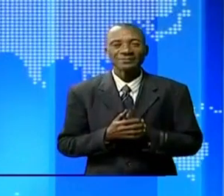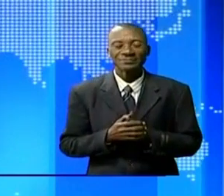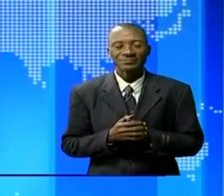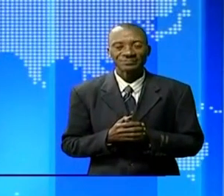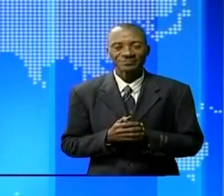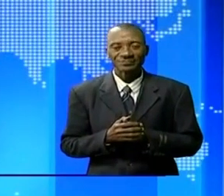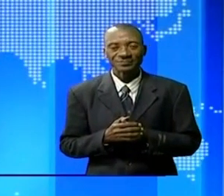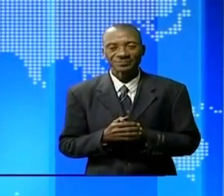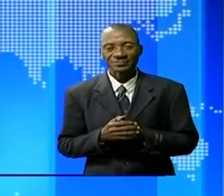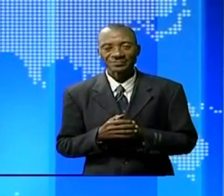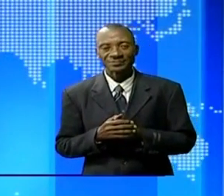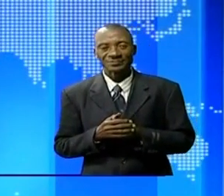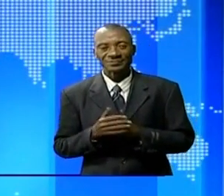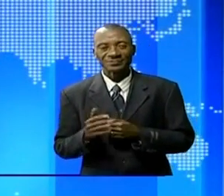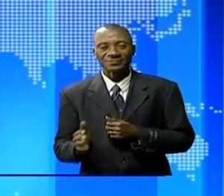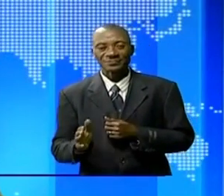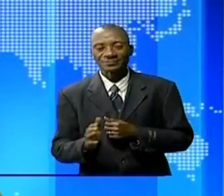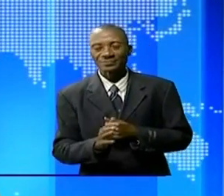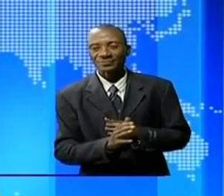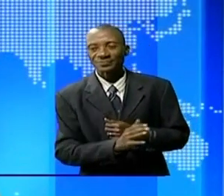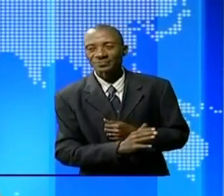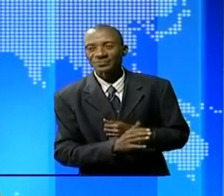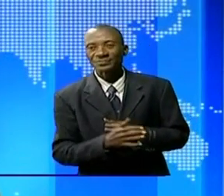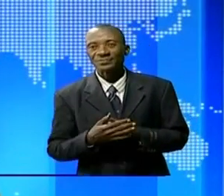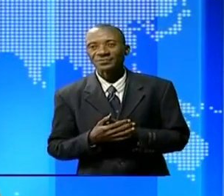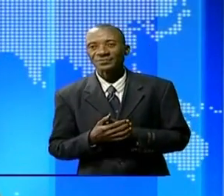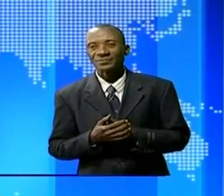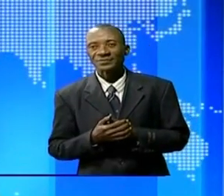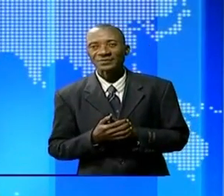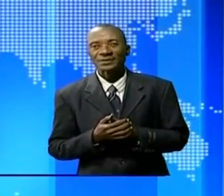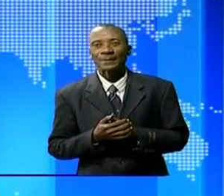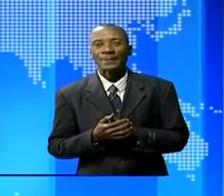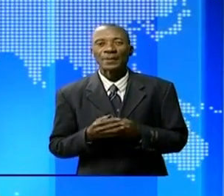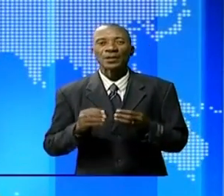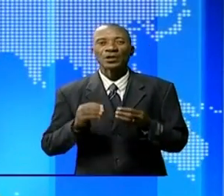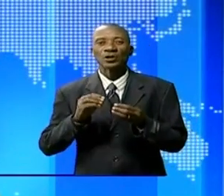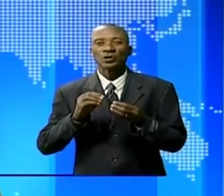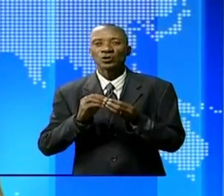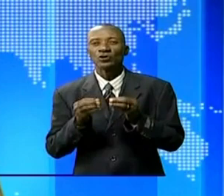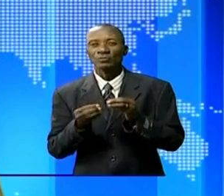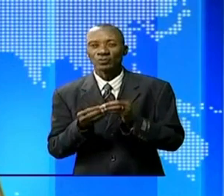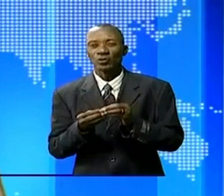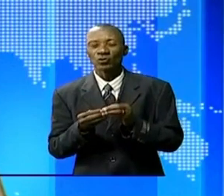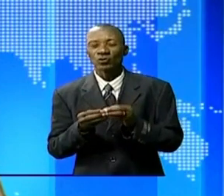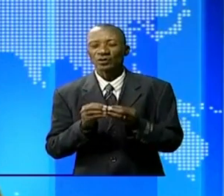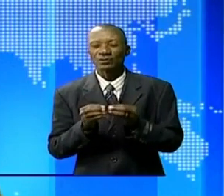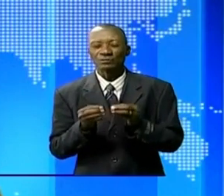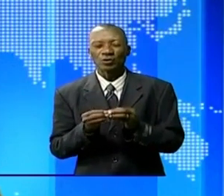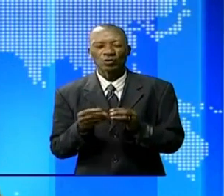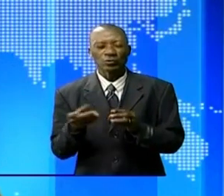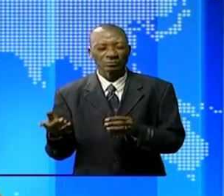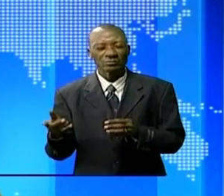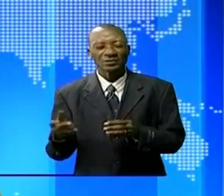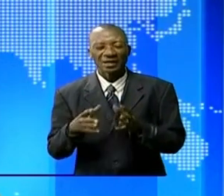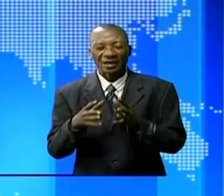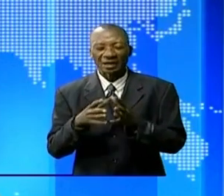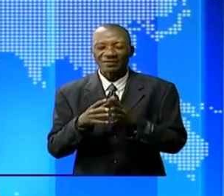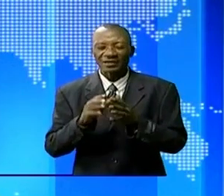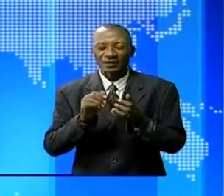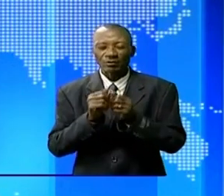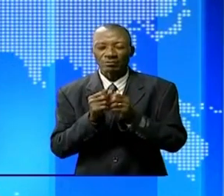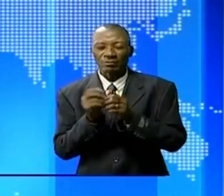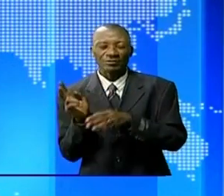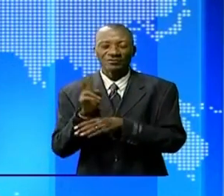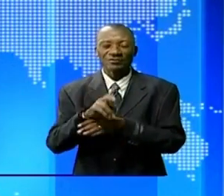le 122 c'est le numéro colle sans terre qui enregistre le plein en rapport avec le violences sexuelles venant de